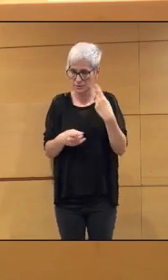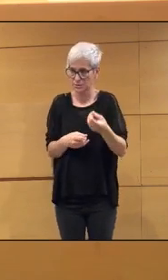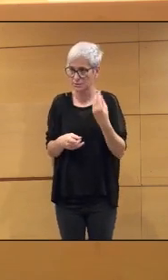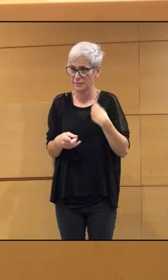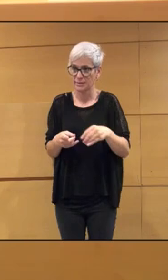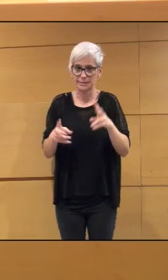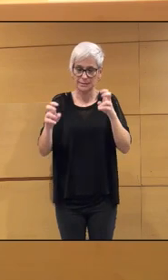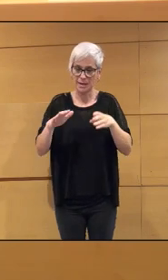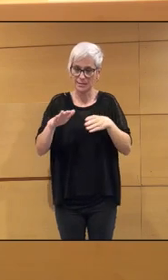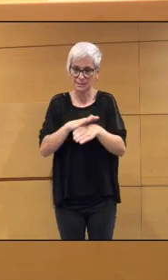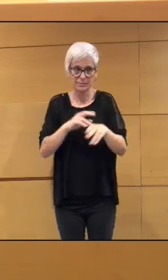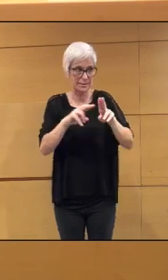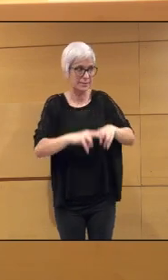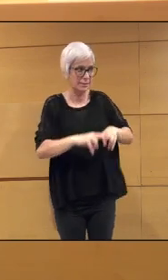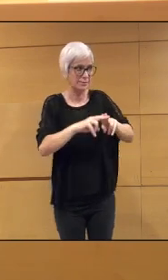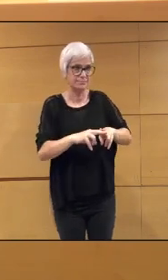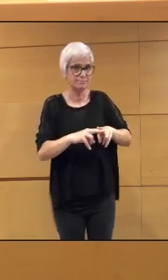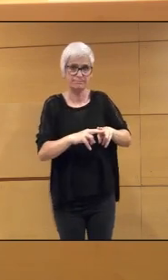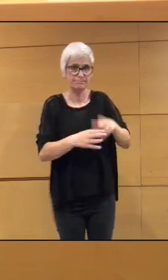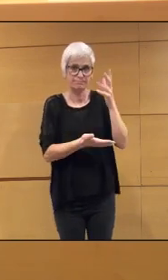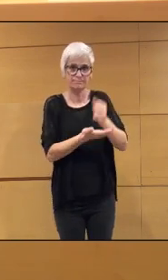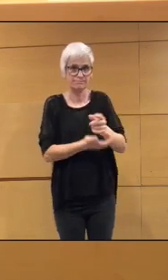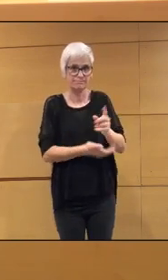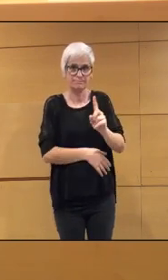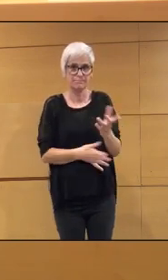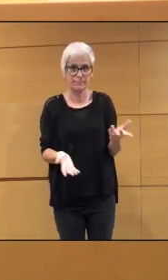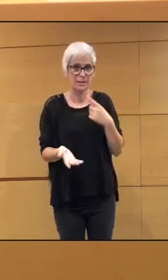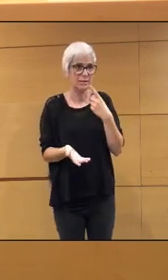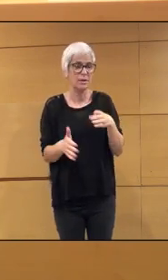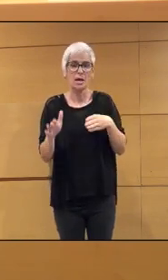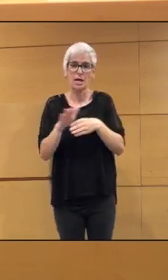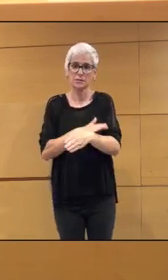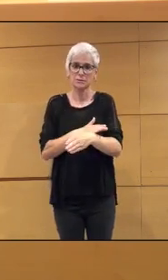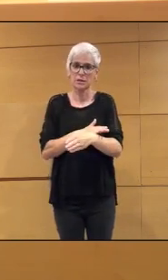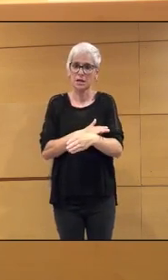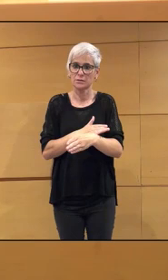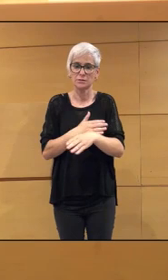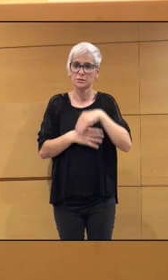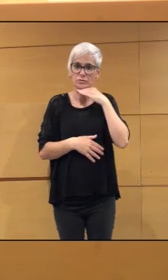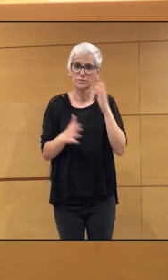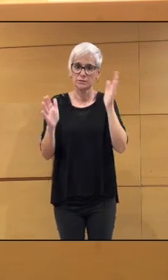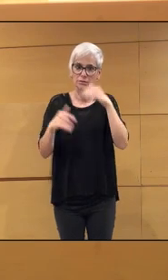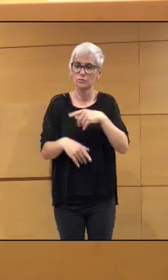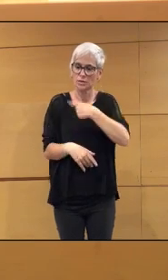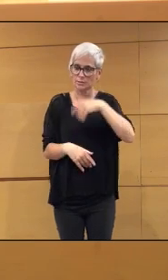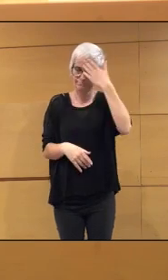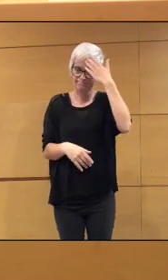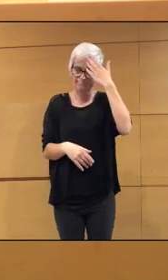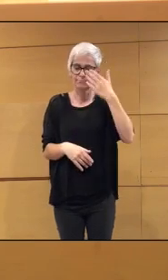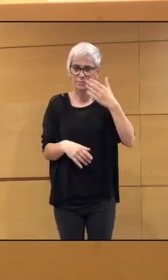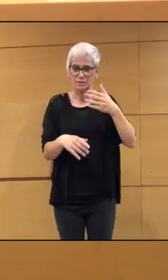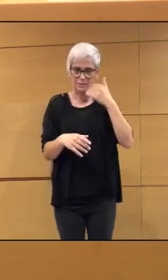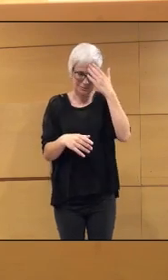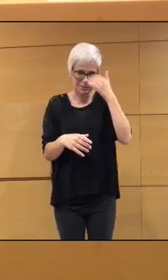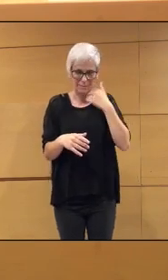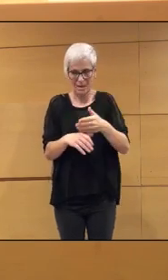revisió d'accessibilitat, doncs no ho és, no? I diem l'accessibilitat des del disseny, i som conscients que vosaltres l'heu estat treballant des del